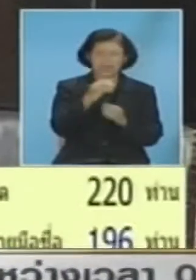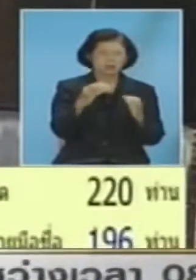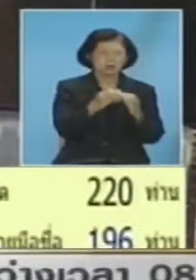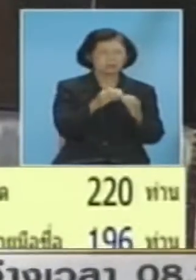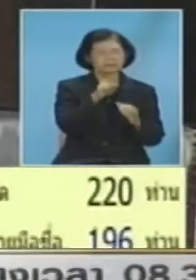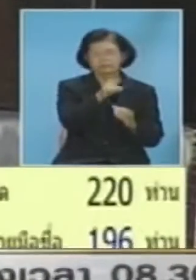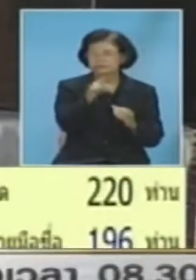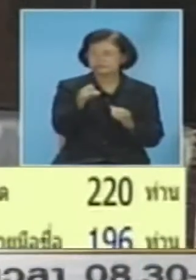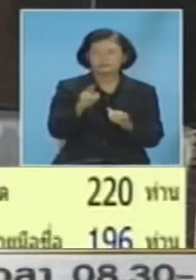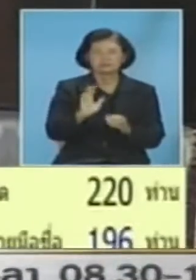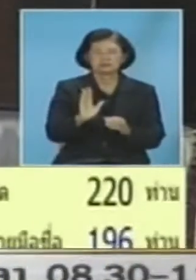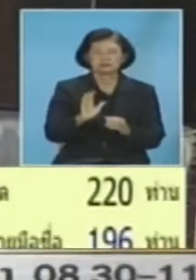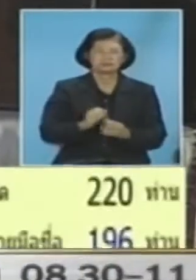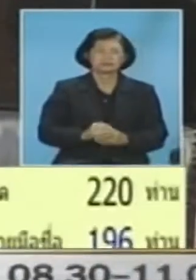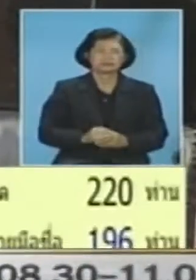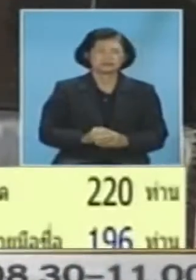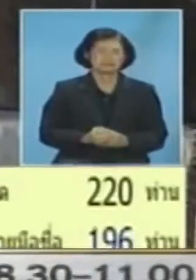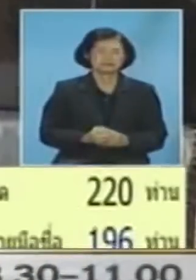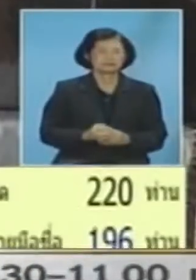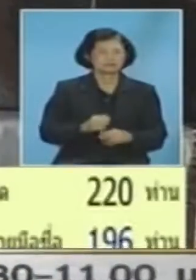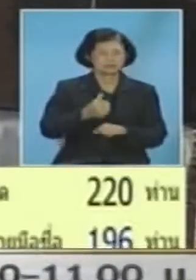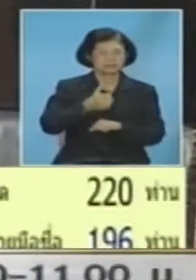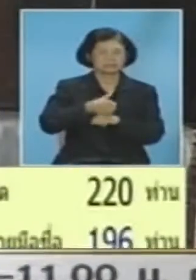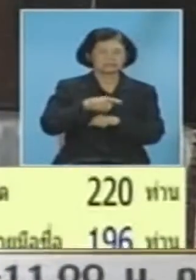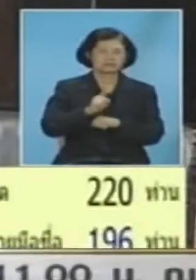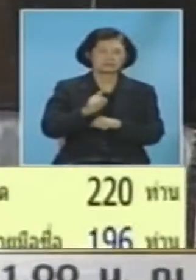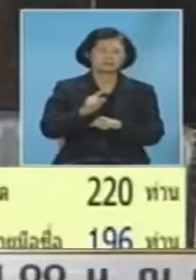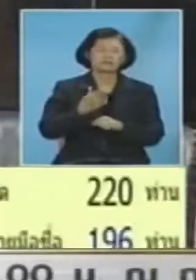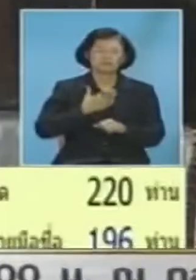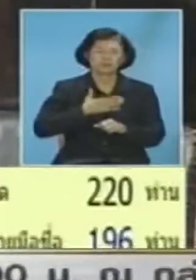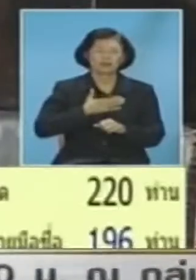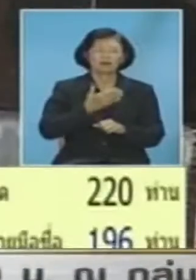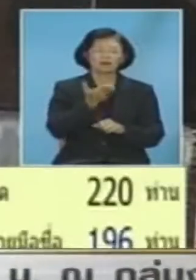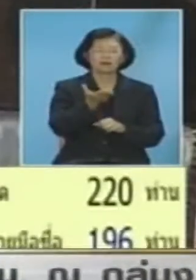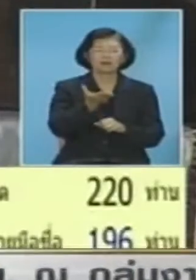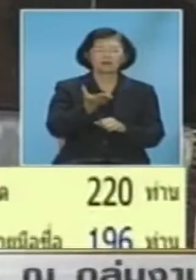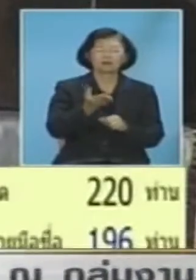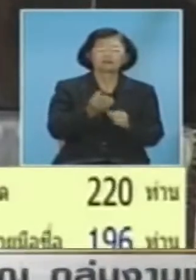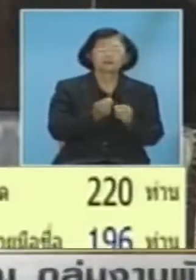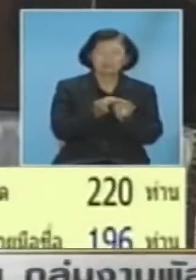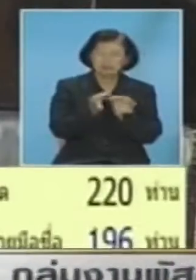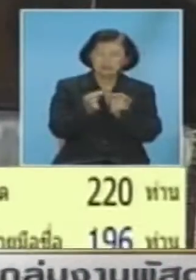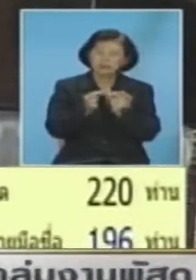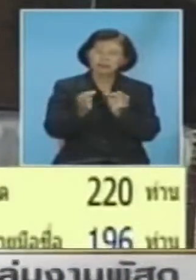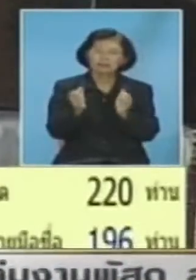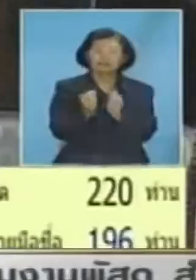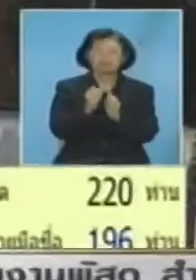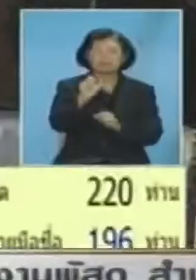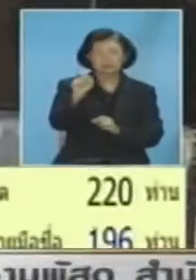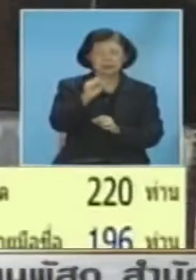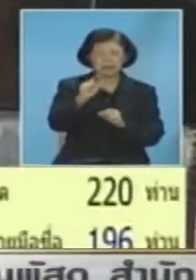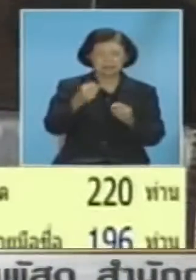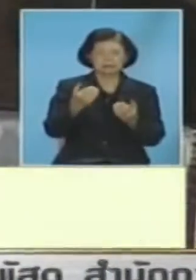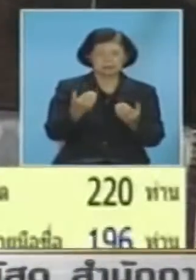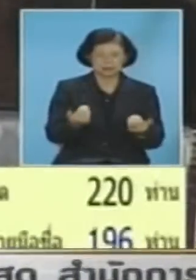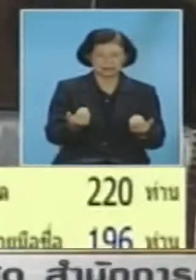ค่ะเรียนท่านประธานค่ะก่อนอื่นดิฉันจะขออนุญาตชี้แจงต่อสภาแห่งนี้ว่า